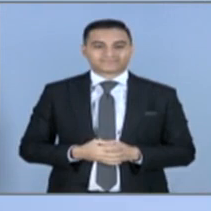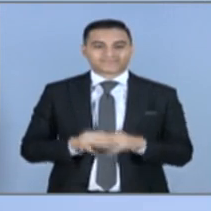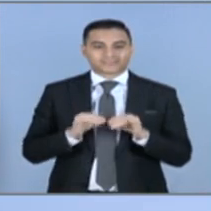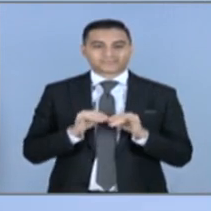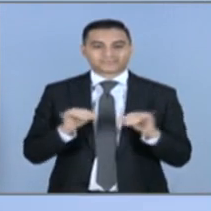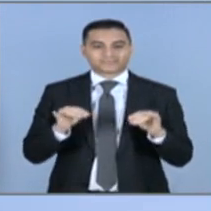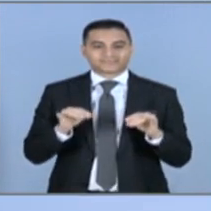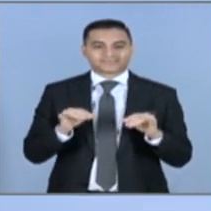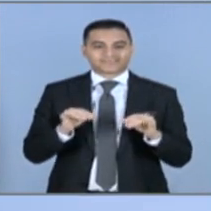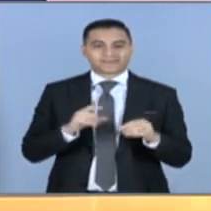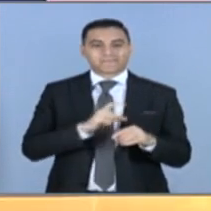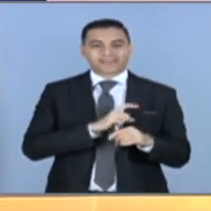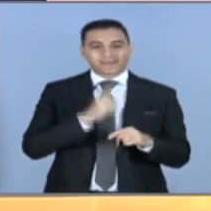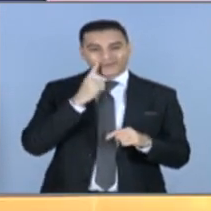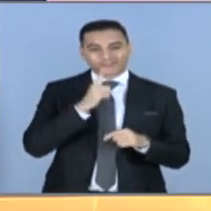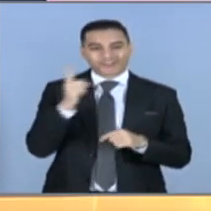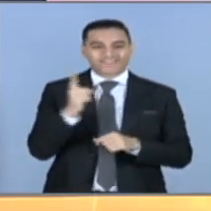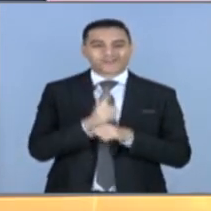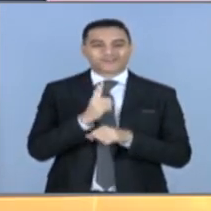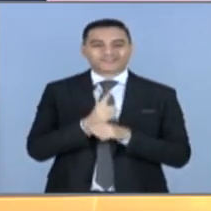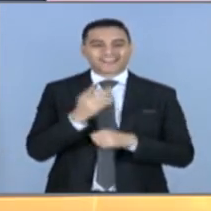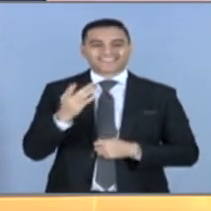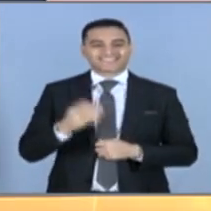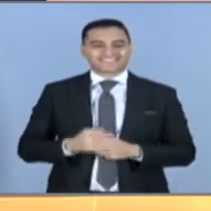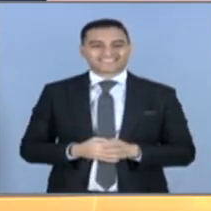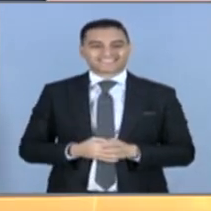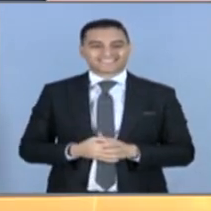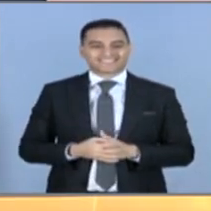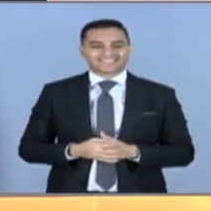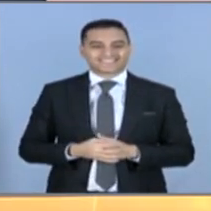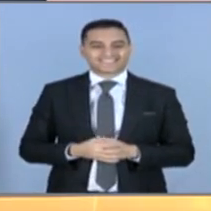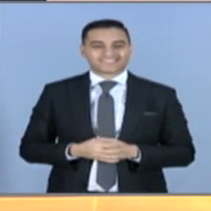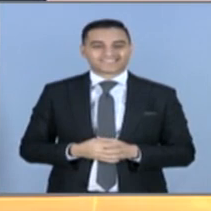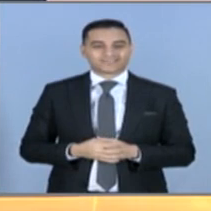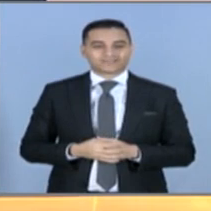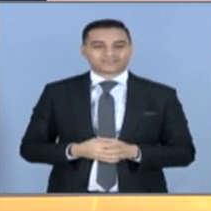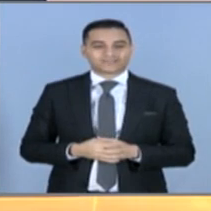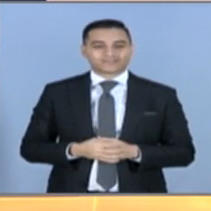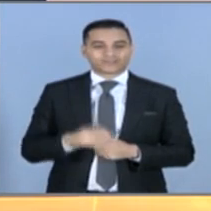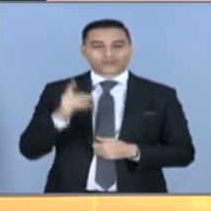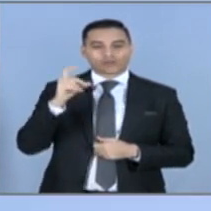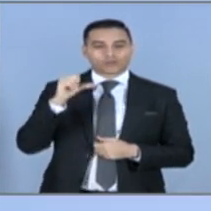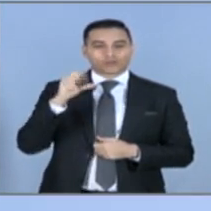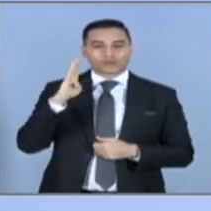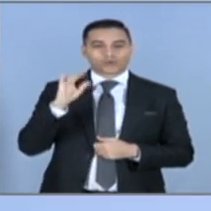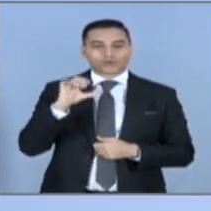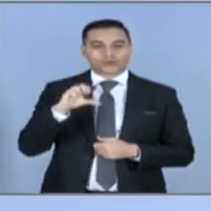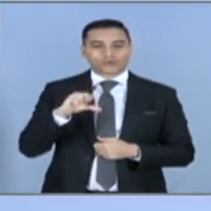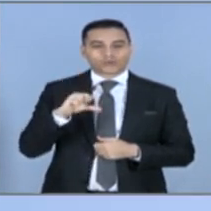طارت من التلميذ. هنروح للأستاذ. إجابتك؟ طوكيو. طوكيو،